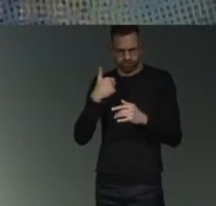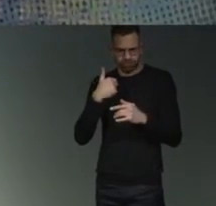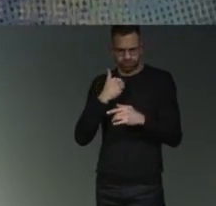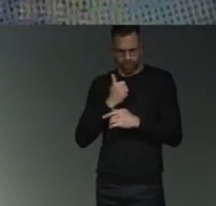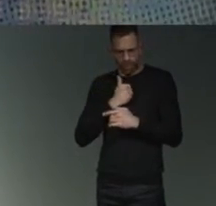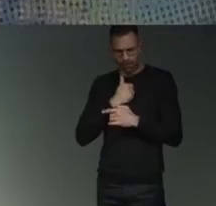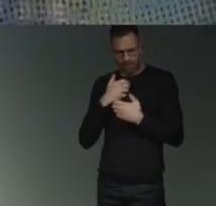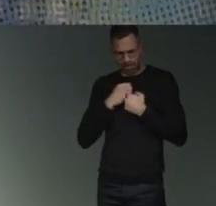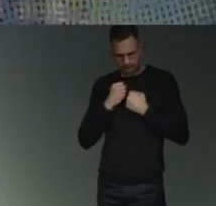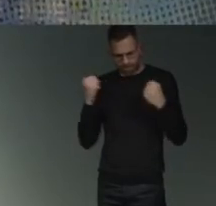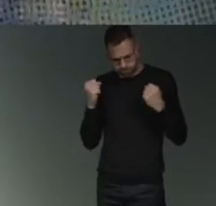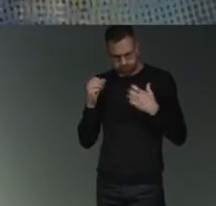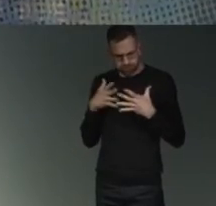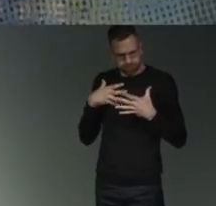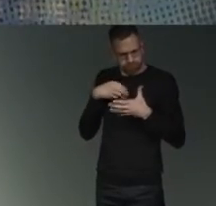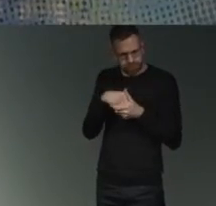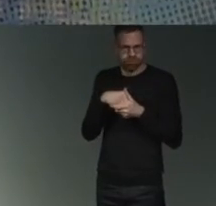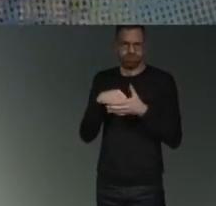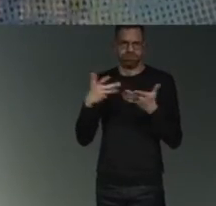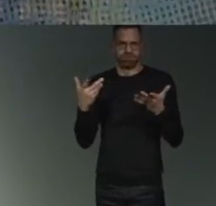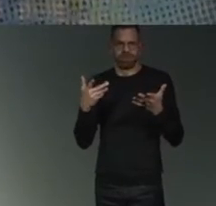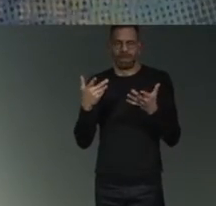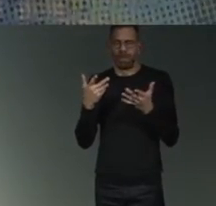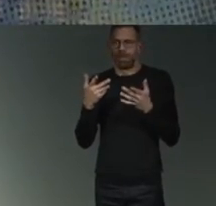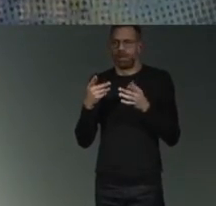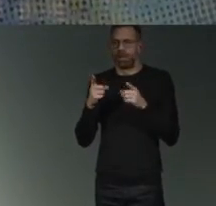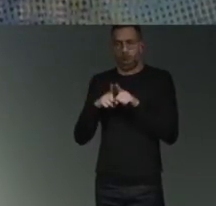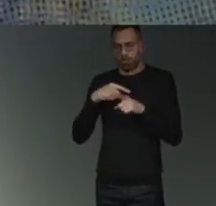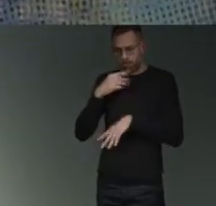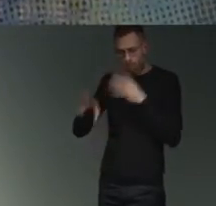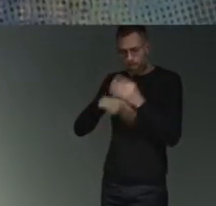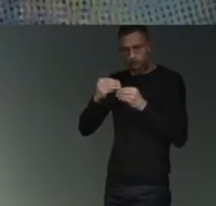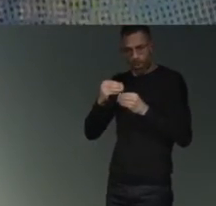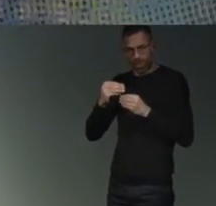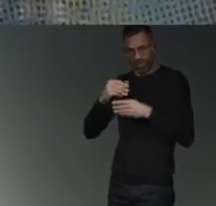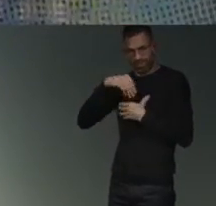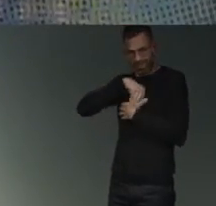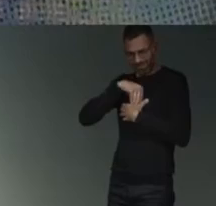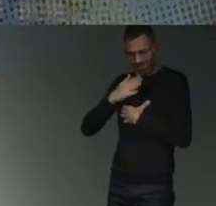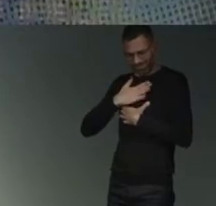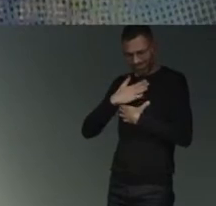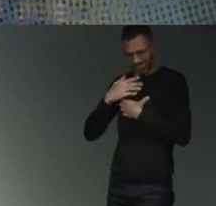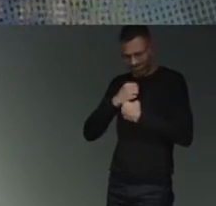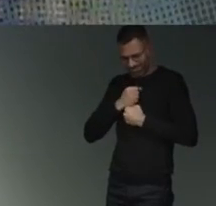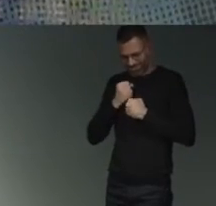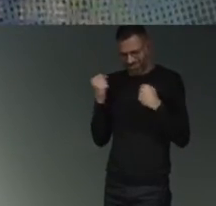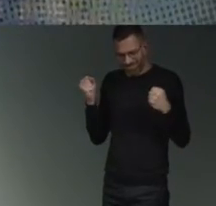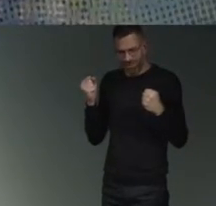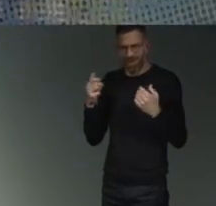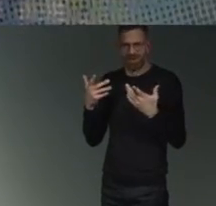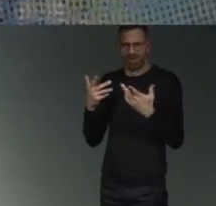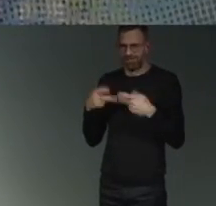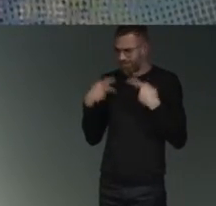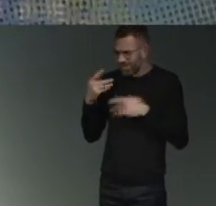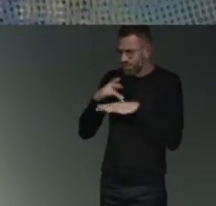façon très sensible, comme si j'entrouvrais la porte sur mon monde intérieur, des choses que je vis. Je pense